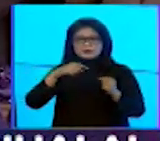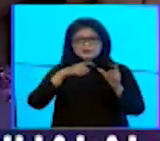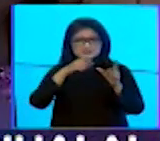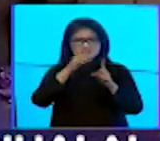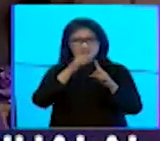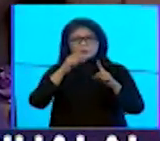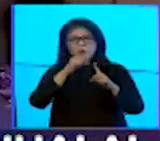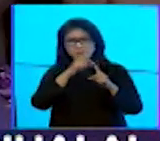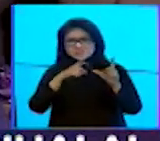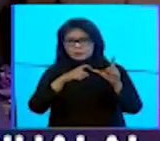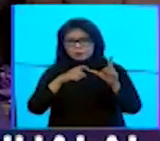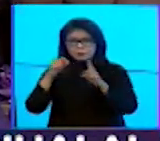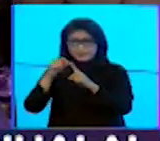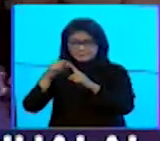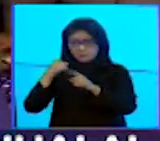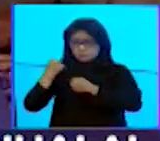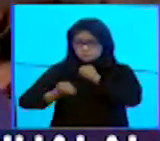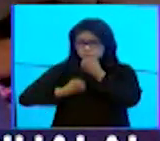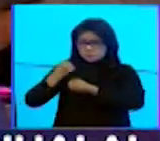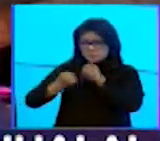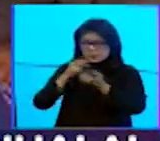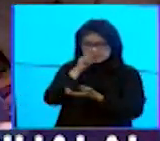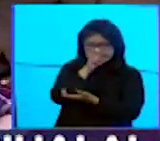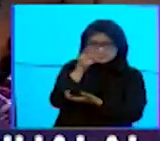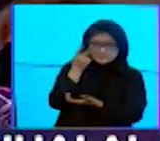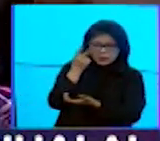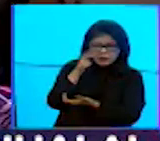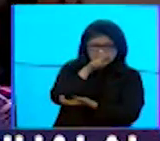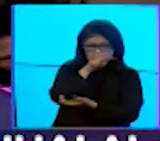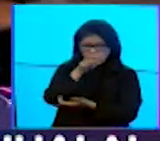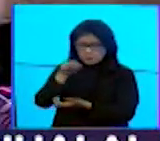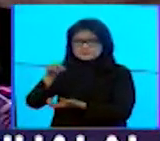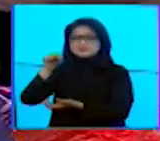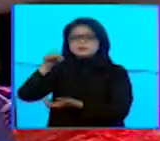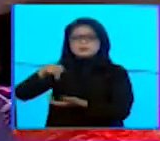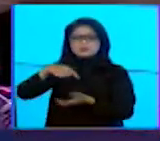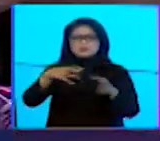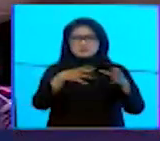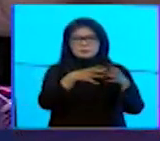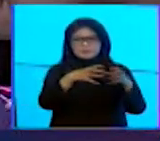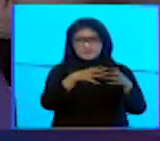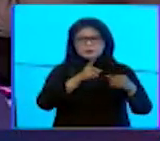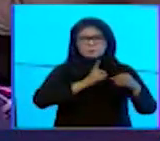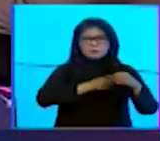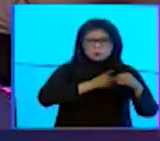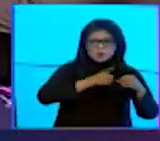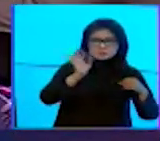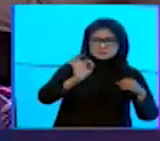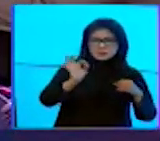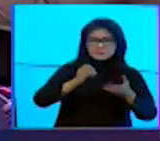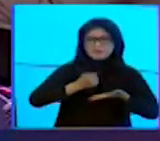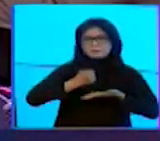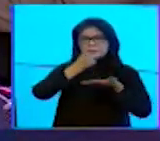juga mempersiapkan bahan-bahan berupa bahan makanan pokok dan juga bahan sembako agar warga di sini mereka tetap